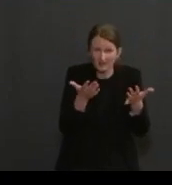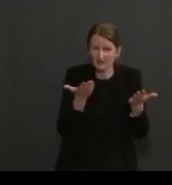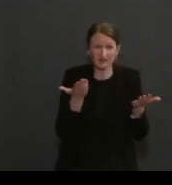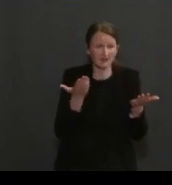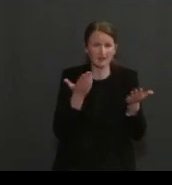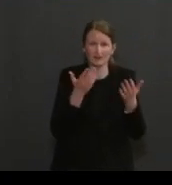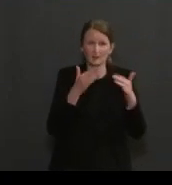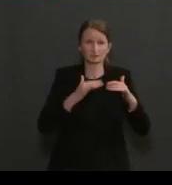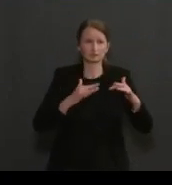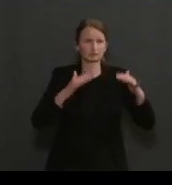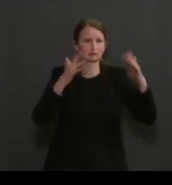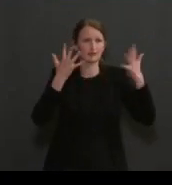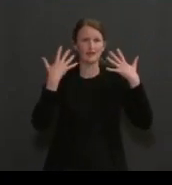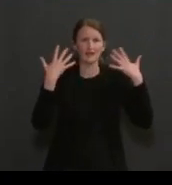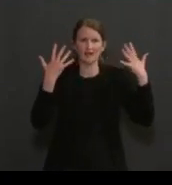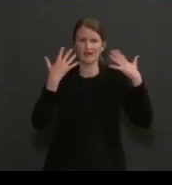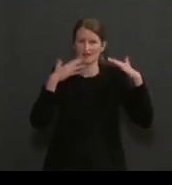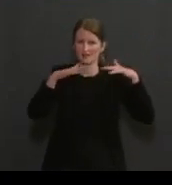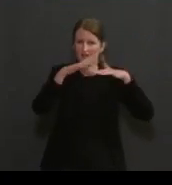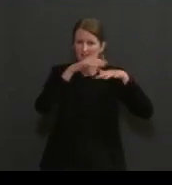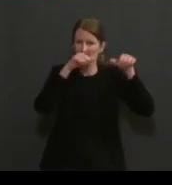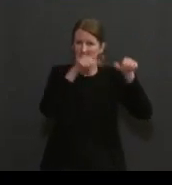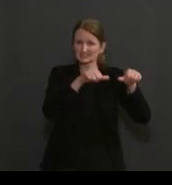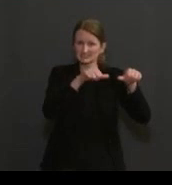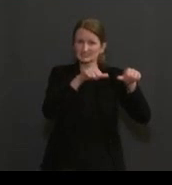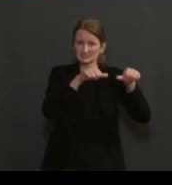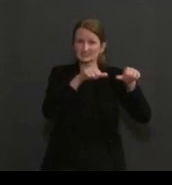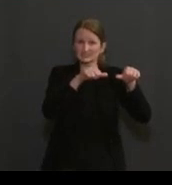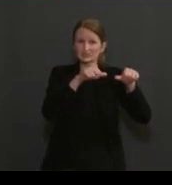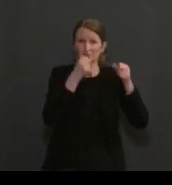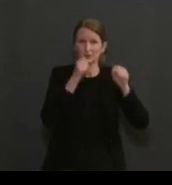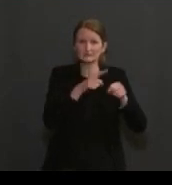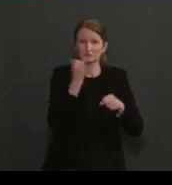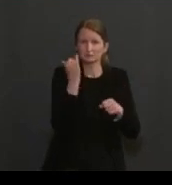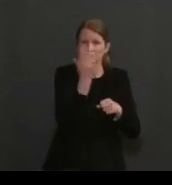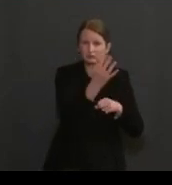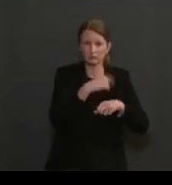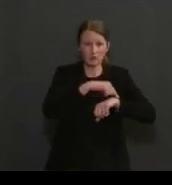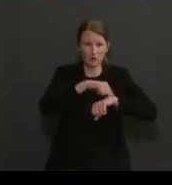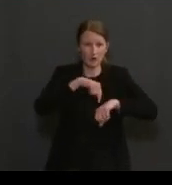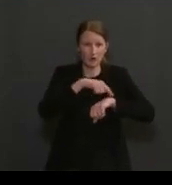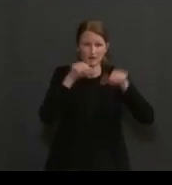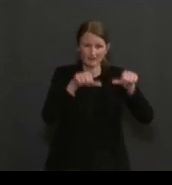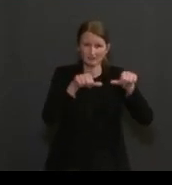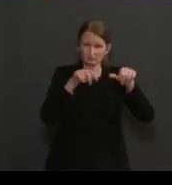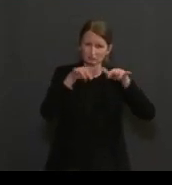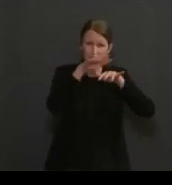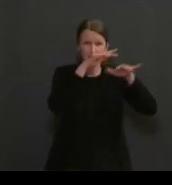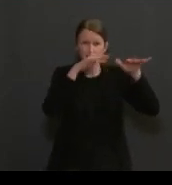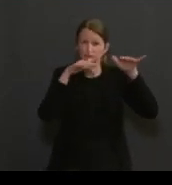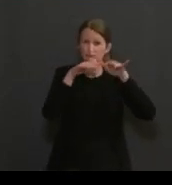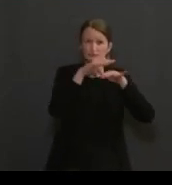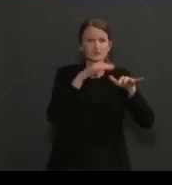en suspension dans l'air. Elles restent en suspension dans l'air et elles peuvent le rester pendant plusieurs heures, tout spécialement dans un contexte de